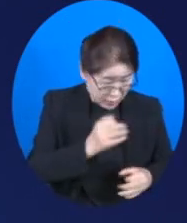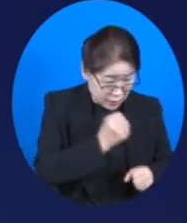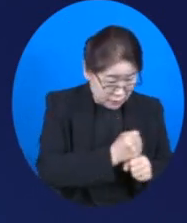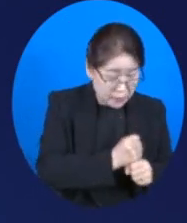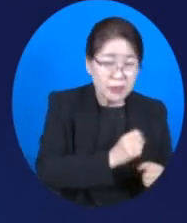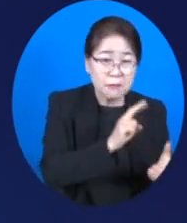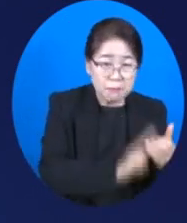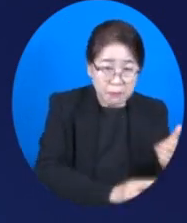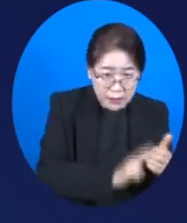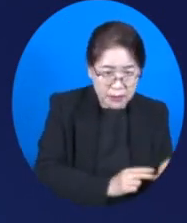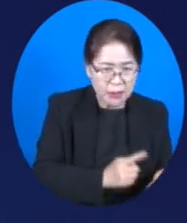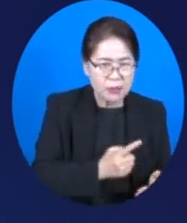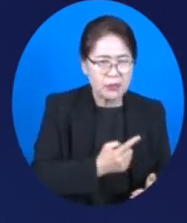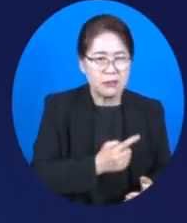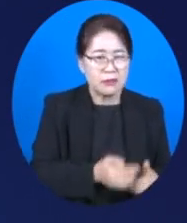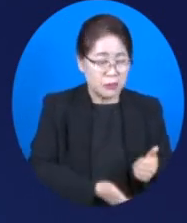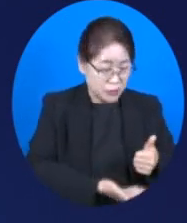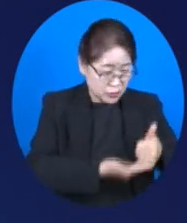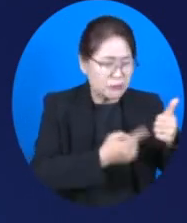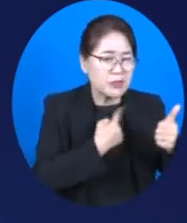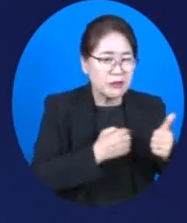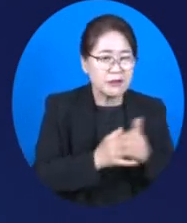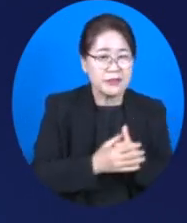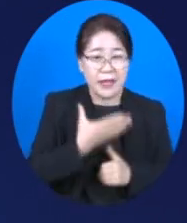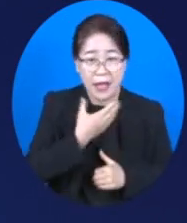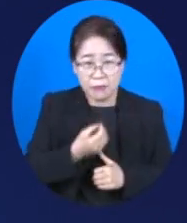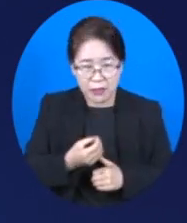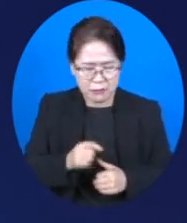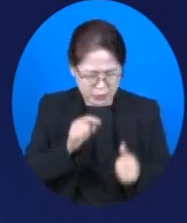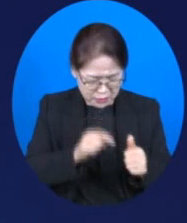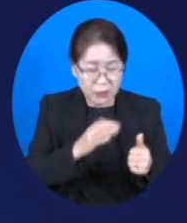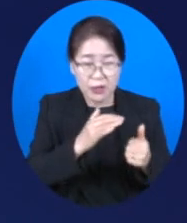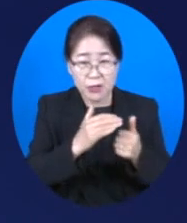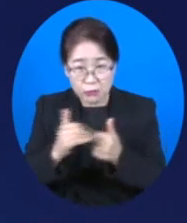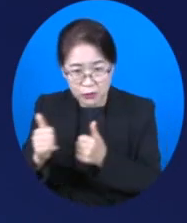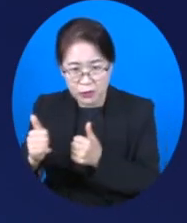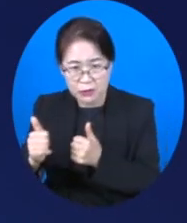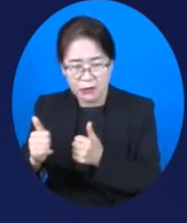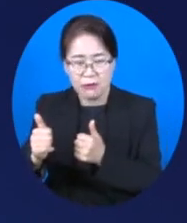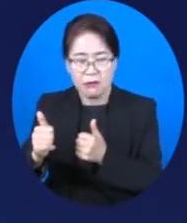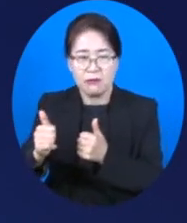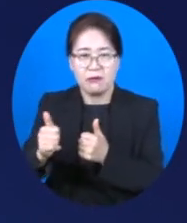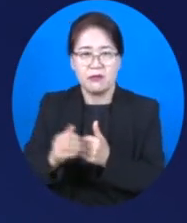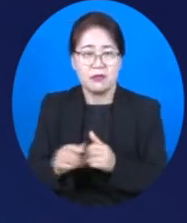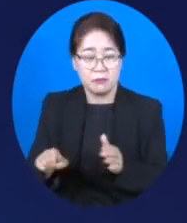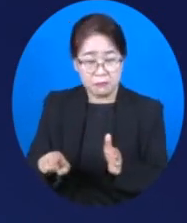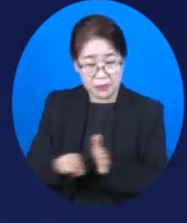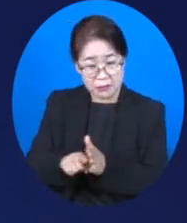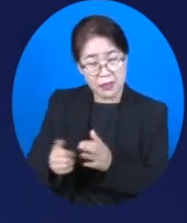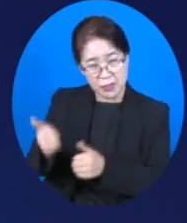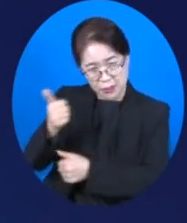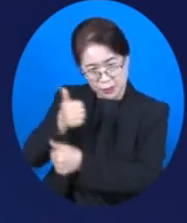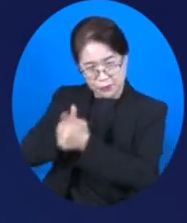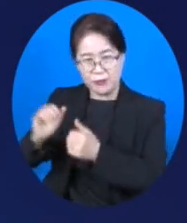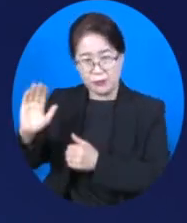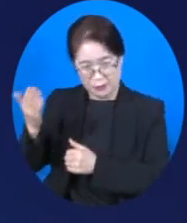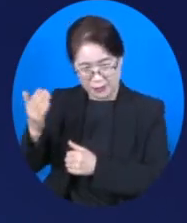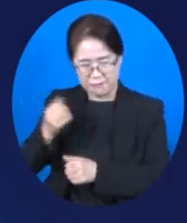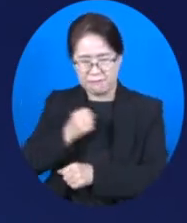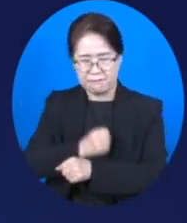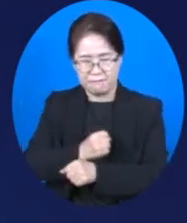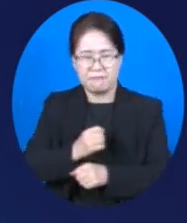팔고 우상을 섬기던 그러한 아브라함을 지명하여 부르셔서 믿음의 조상이 되게